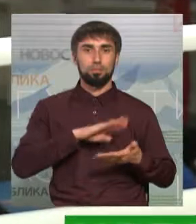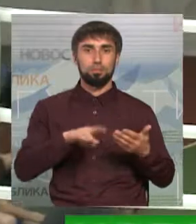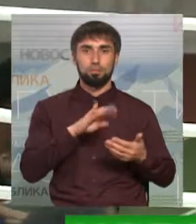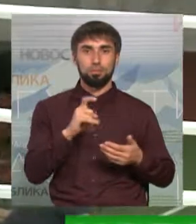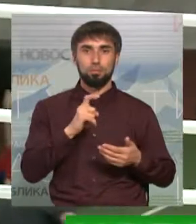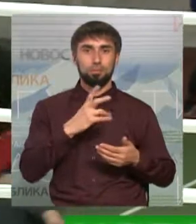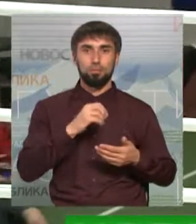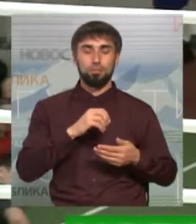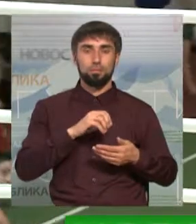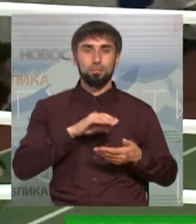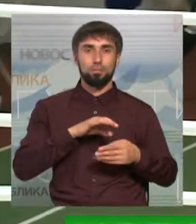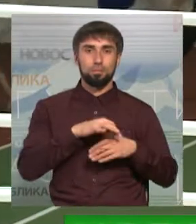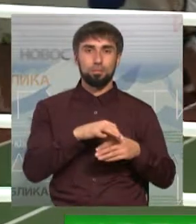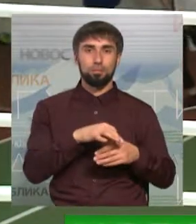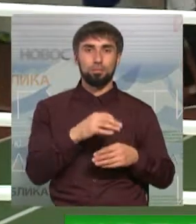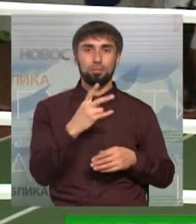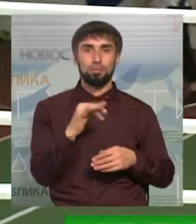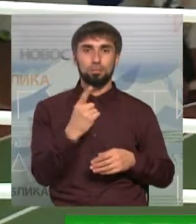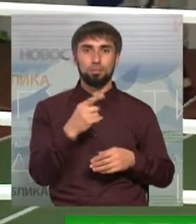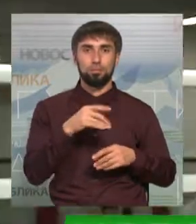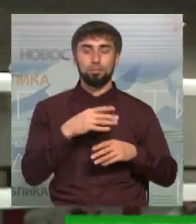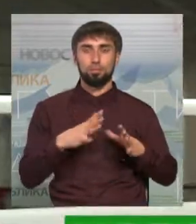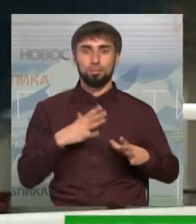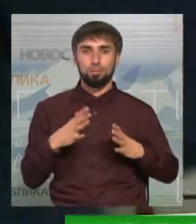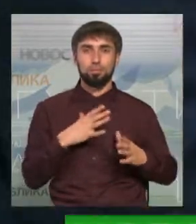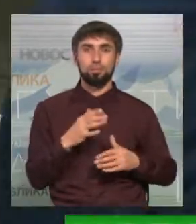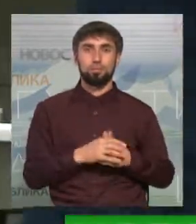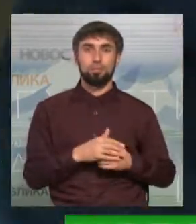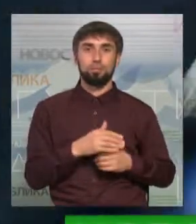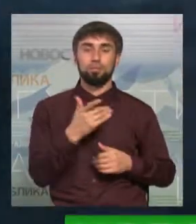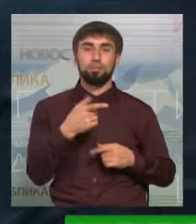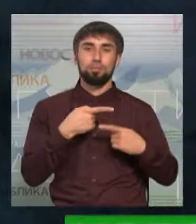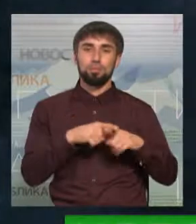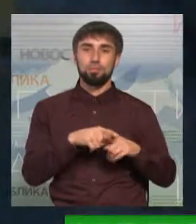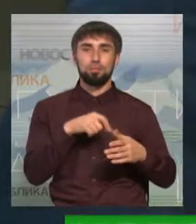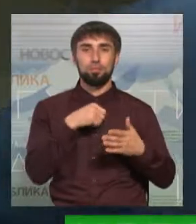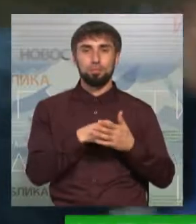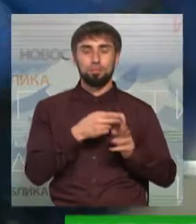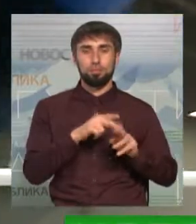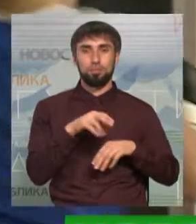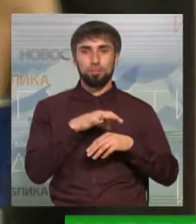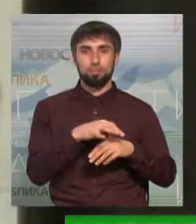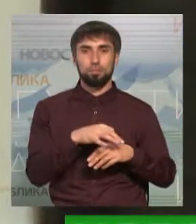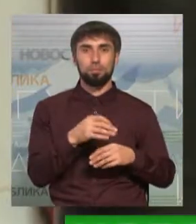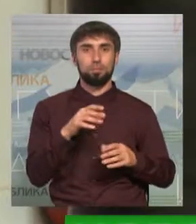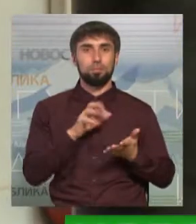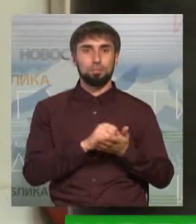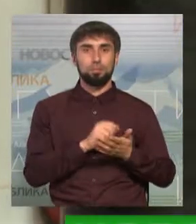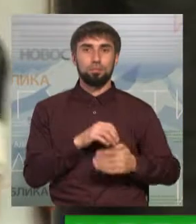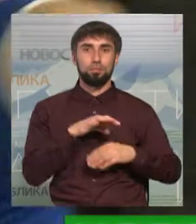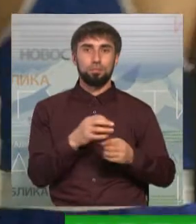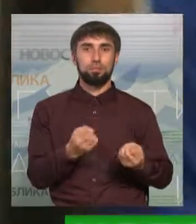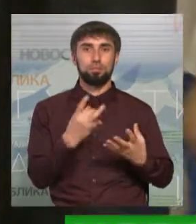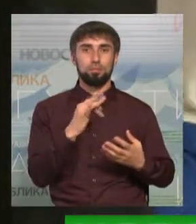одна тренировка. Ведь это один из главных снарядов в процессе обработки техники удара. Занятия проходят несколько раз в день. Тренеры